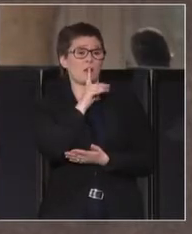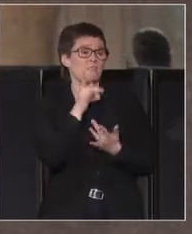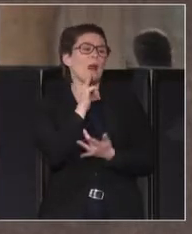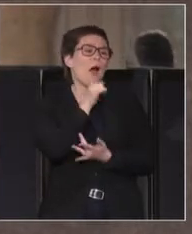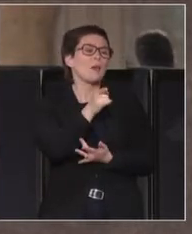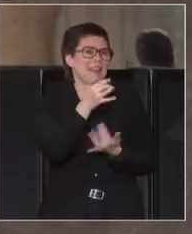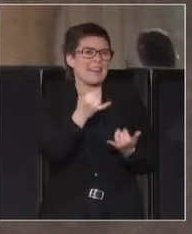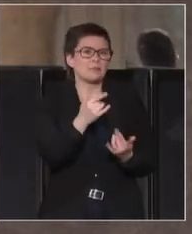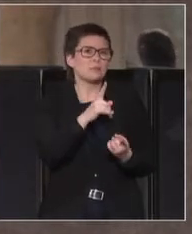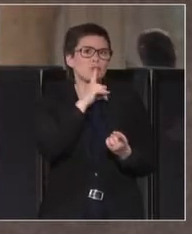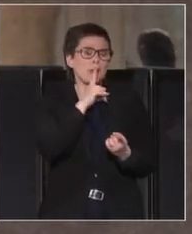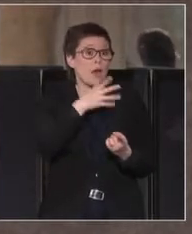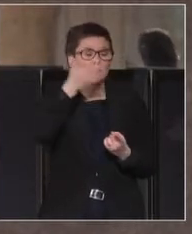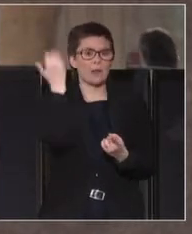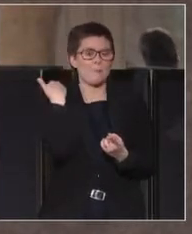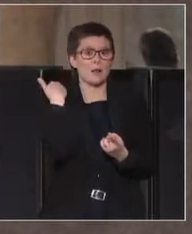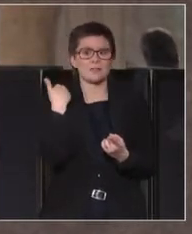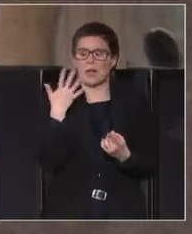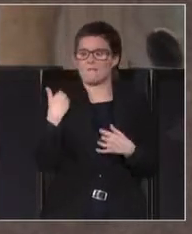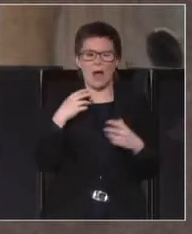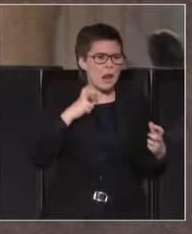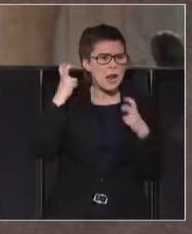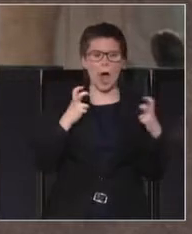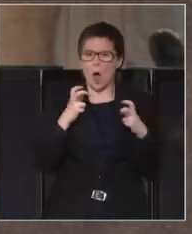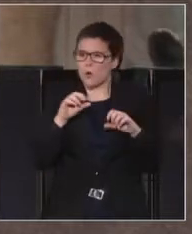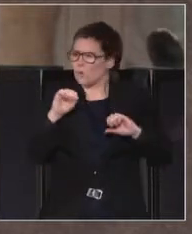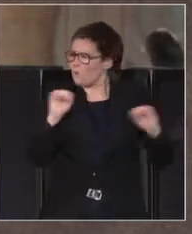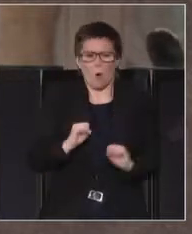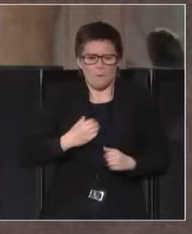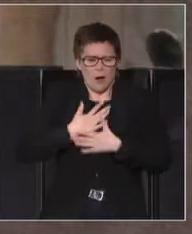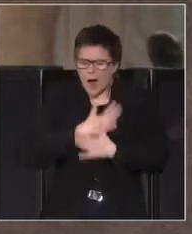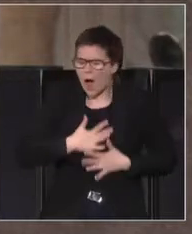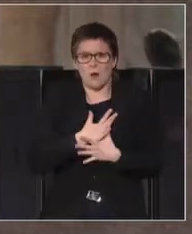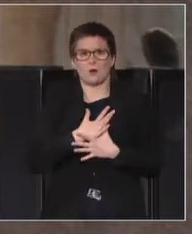war, so tobend, so fürchterlich, so grauenhaft.